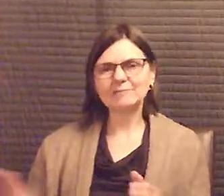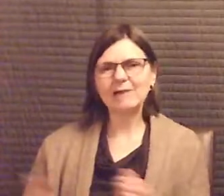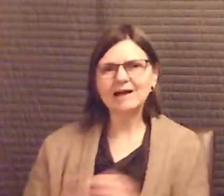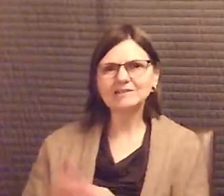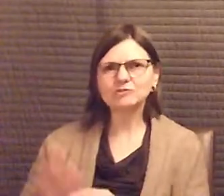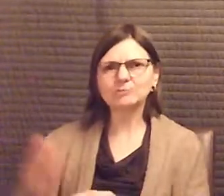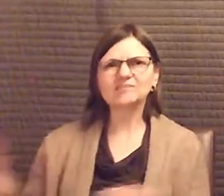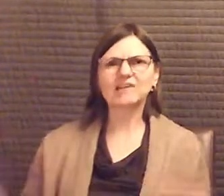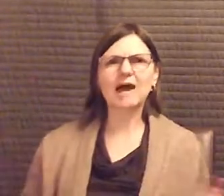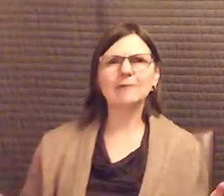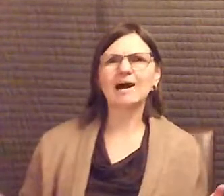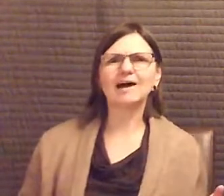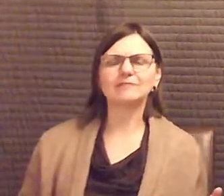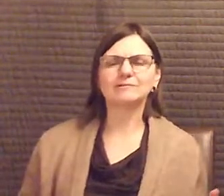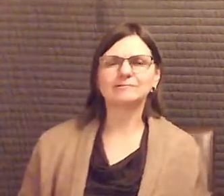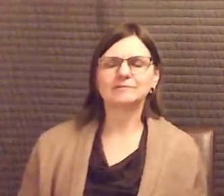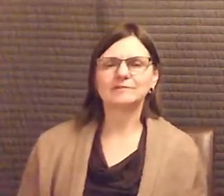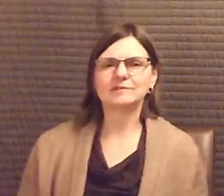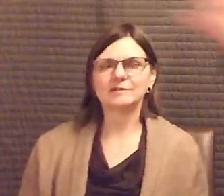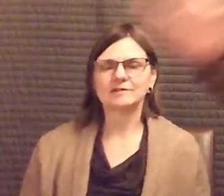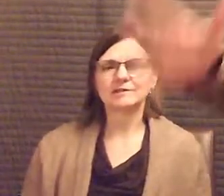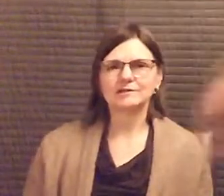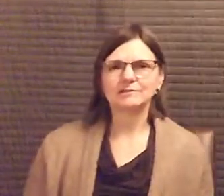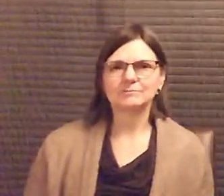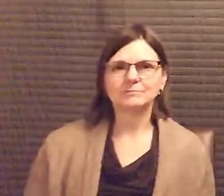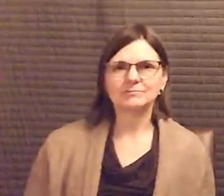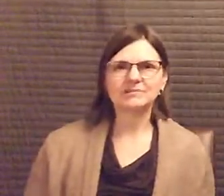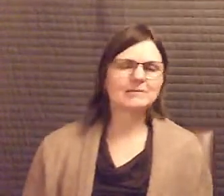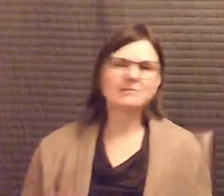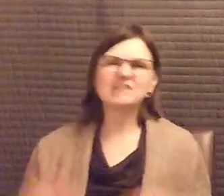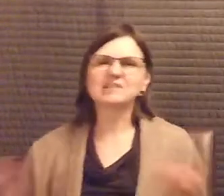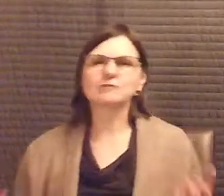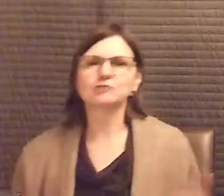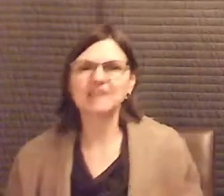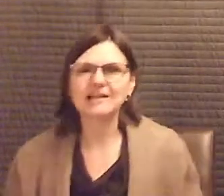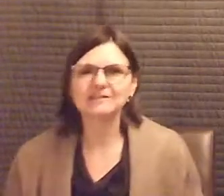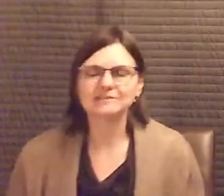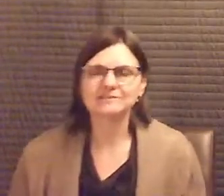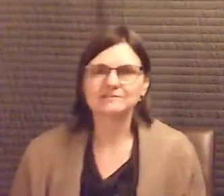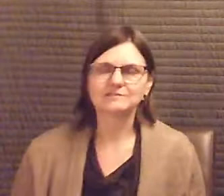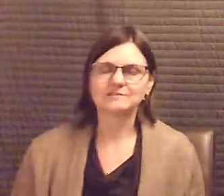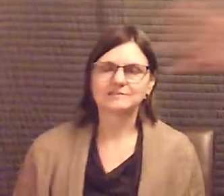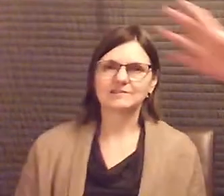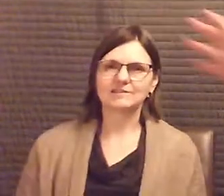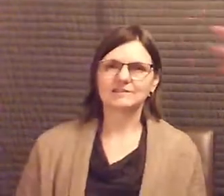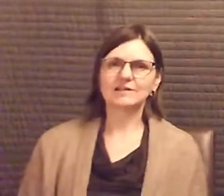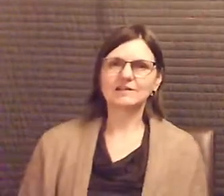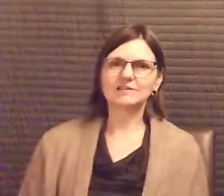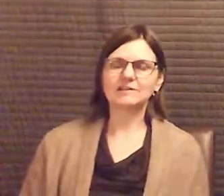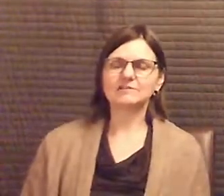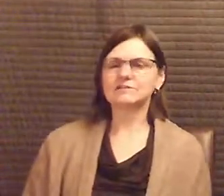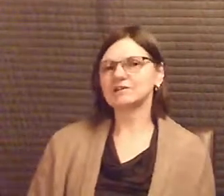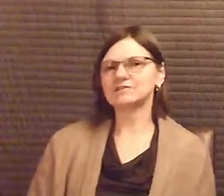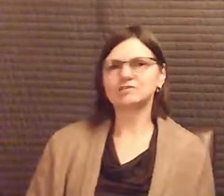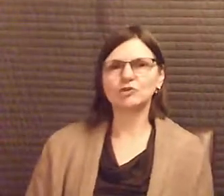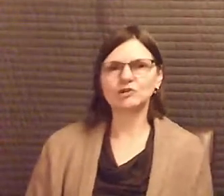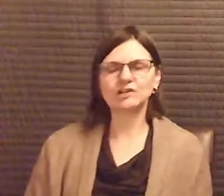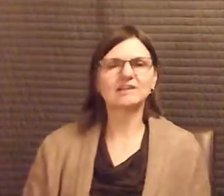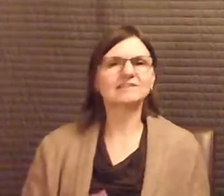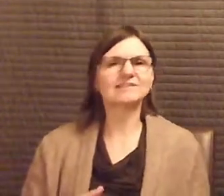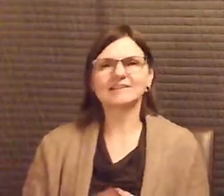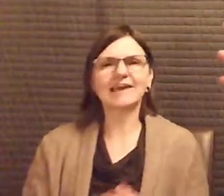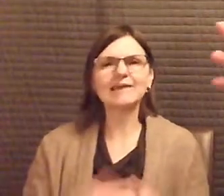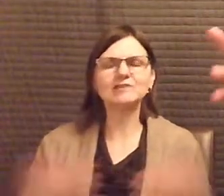helemaal niet om de schapen gaven bob aan in het onweer vullen maar alleen maar in zitten voor het gaat niet om het ze